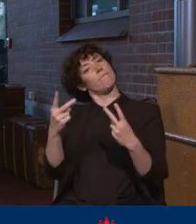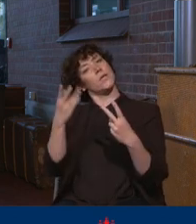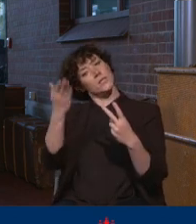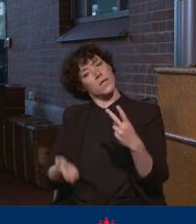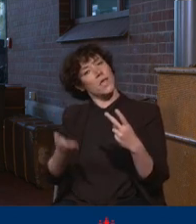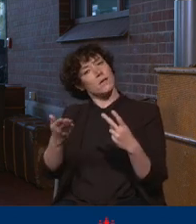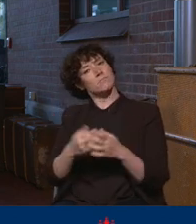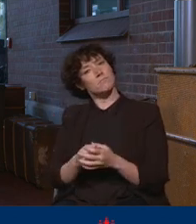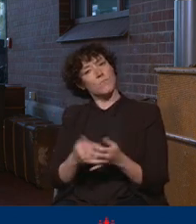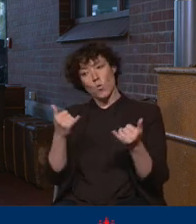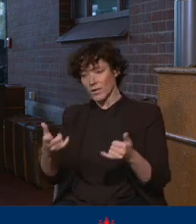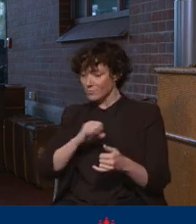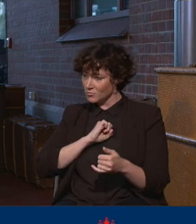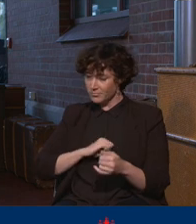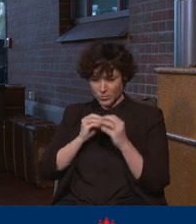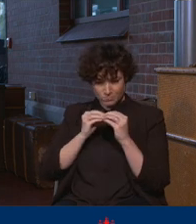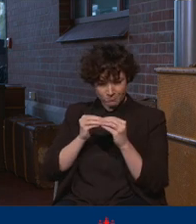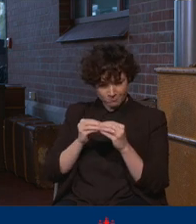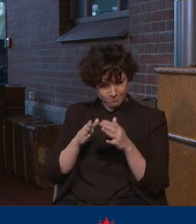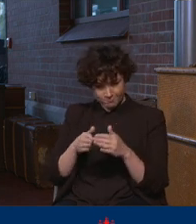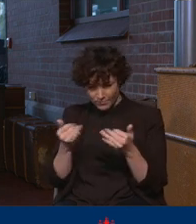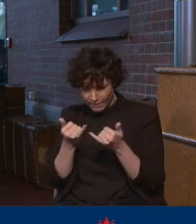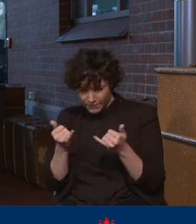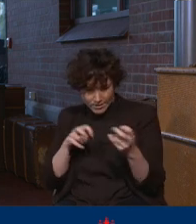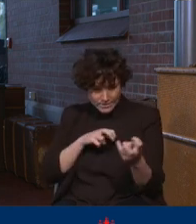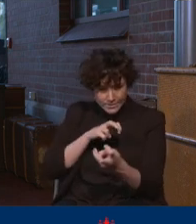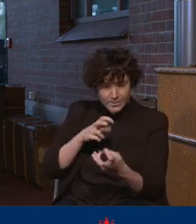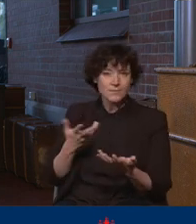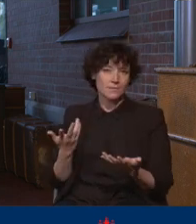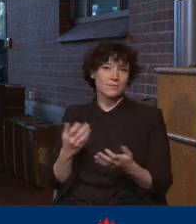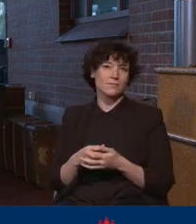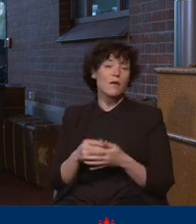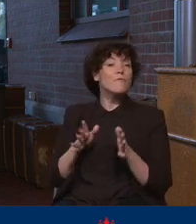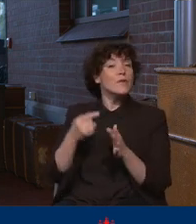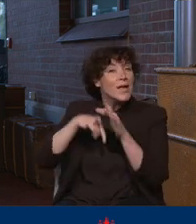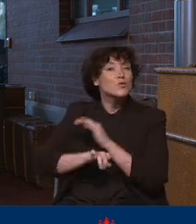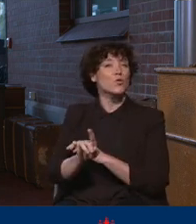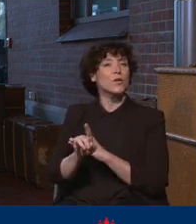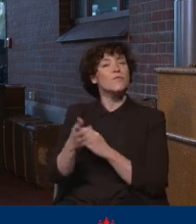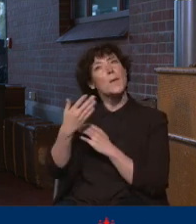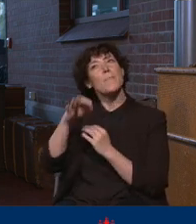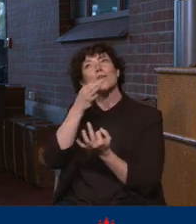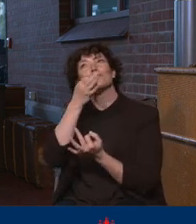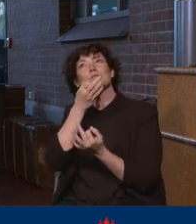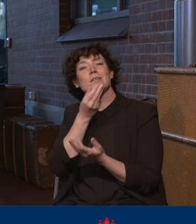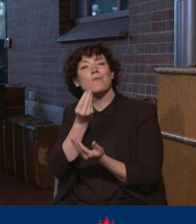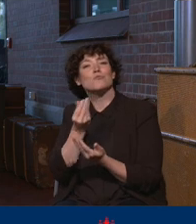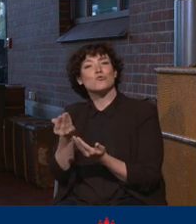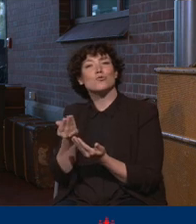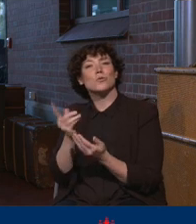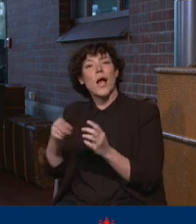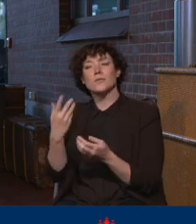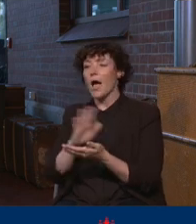müssen wir uns damit auseinandersetzen und fleisch entsteht genau dadurch was sehr viel spezifisches hat wenn wir einfach alles